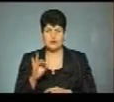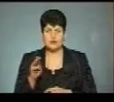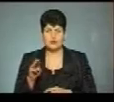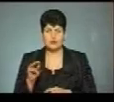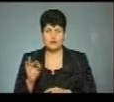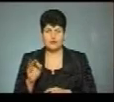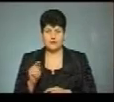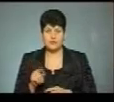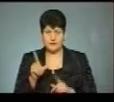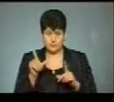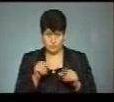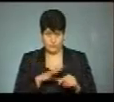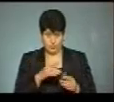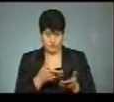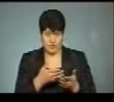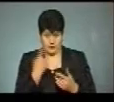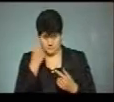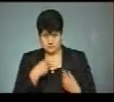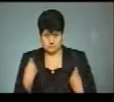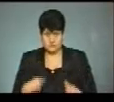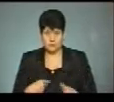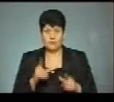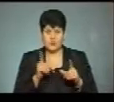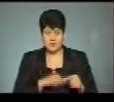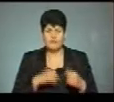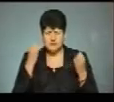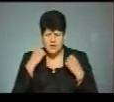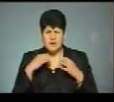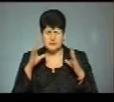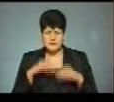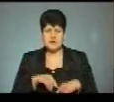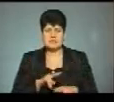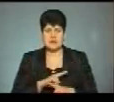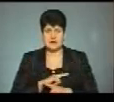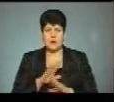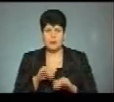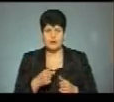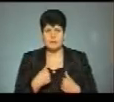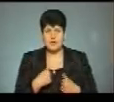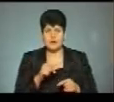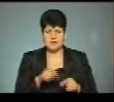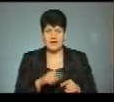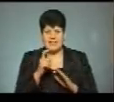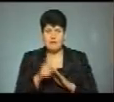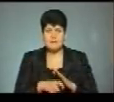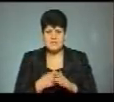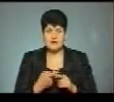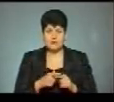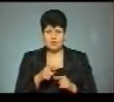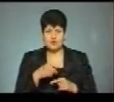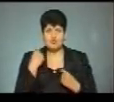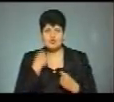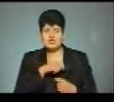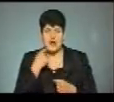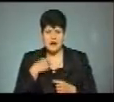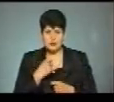так був, так і поїхав. Так він в тій шапці, то все так і там загинув. Потім я його так і впізнав тільки по тому шаліку, бо тому